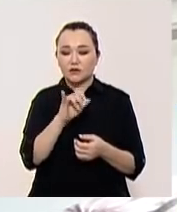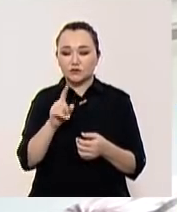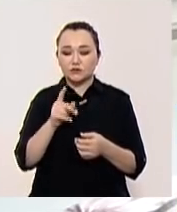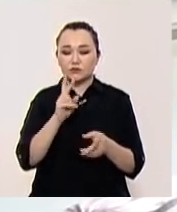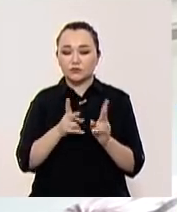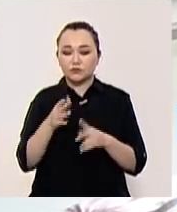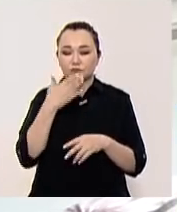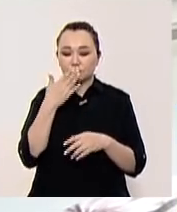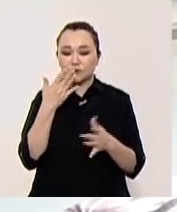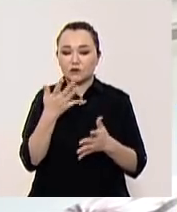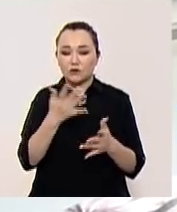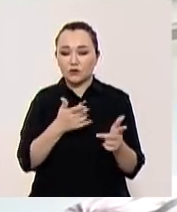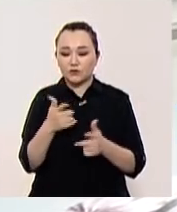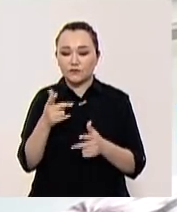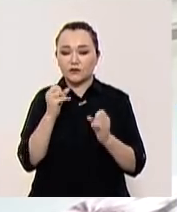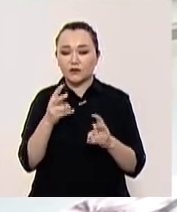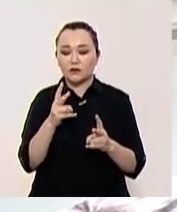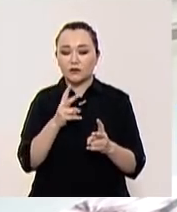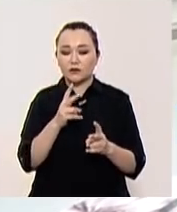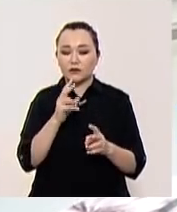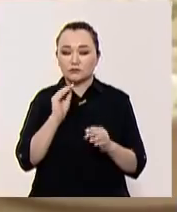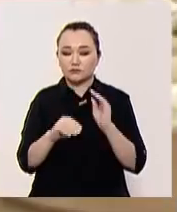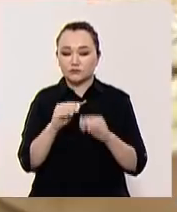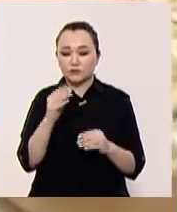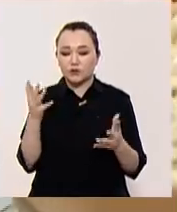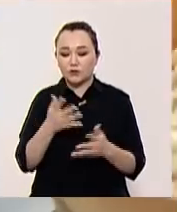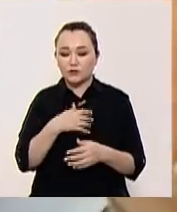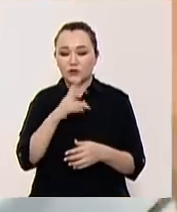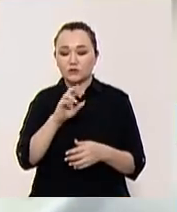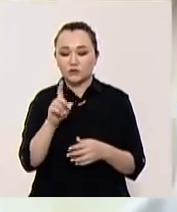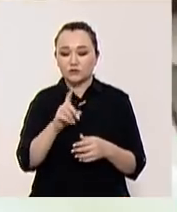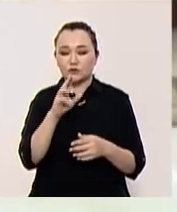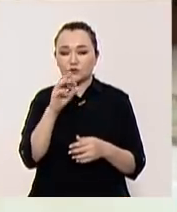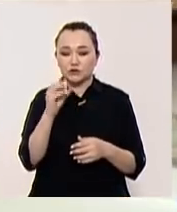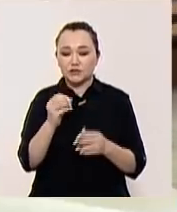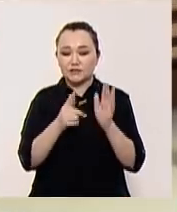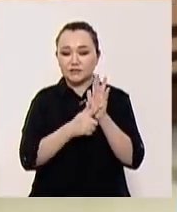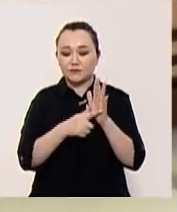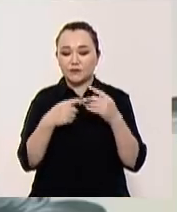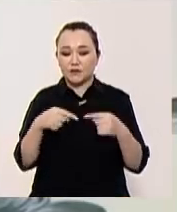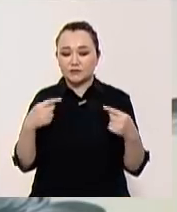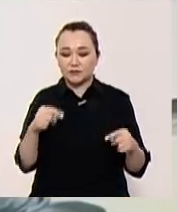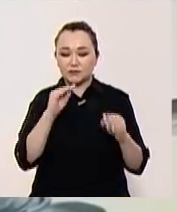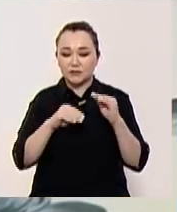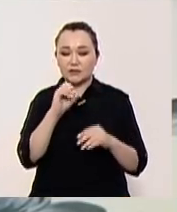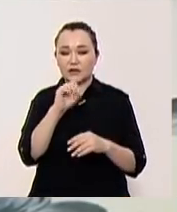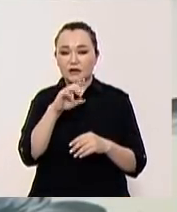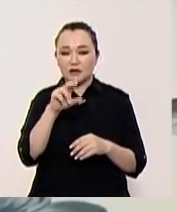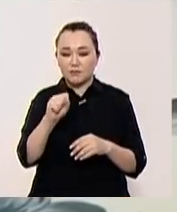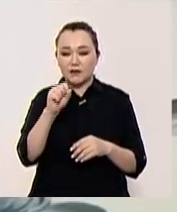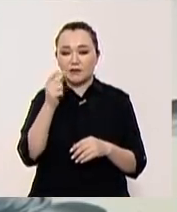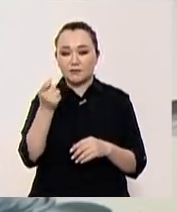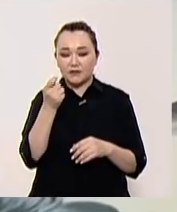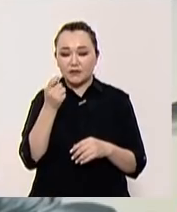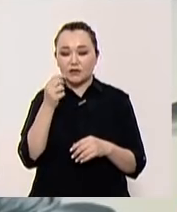қандай тағамдар қосасыз, қалай жасайсыз, айтып берсеңіз? Мен Наурыз көжеге 7 түрлі тағам қосам. Арпа, бидай,